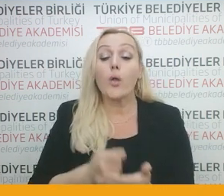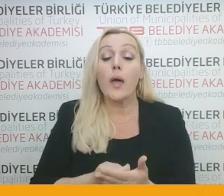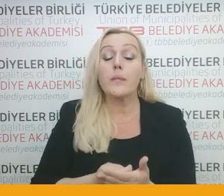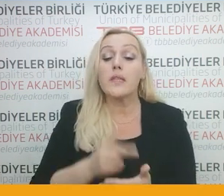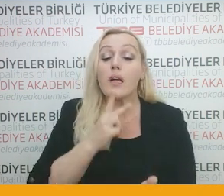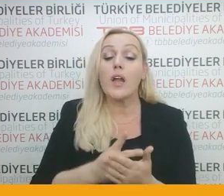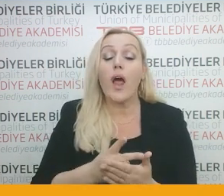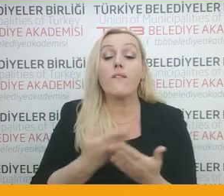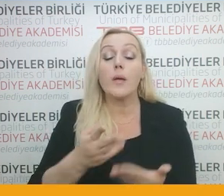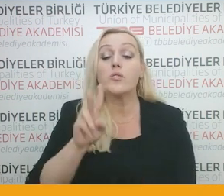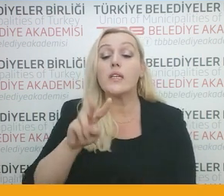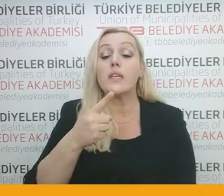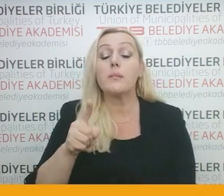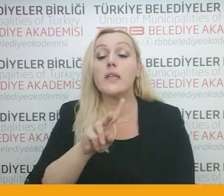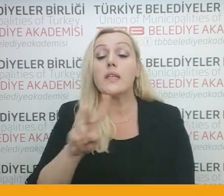yılında